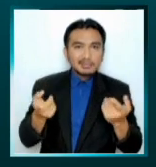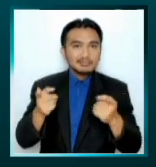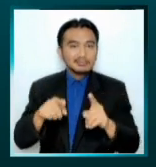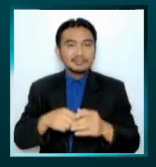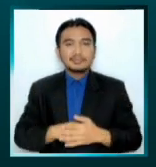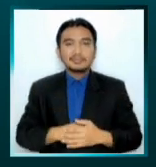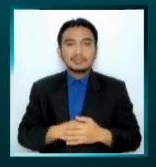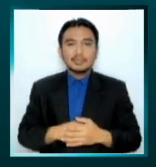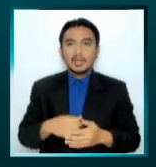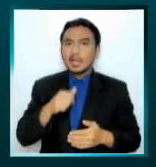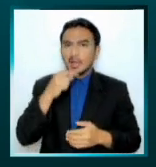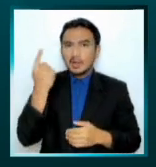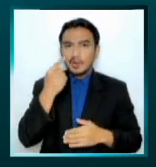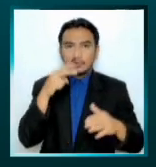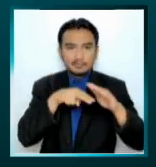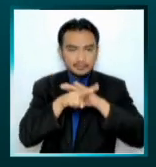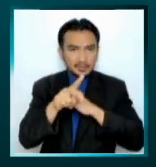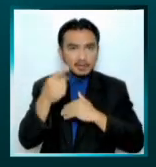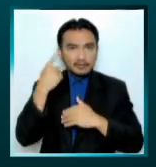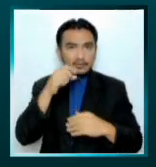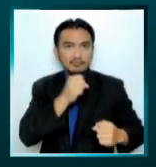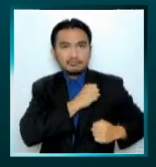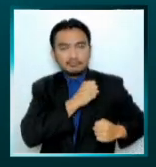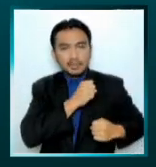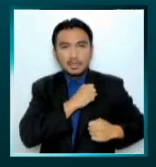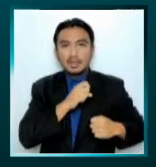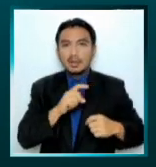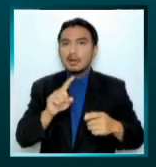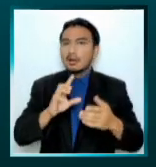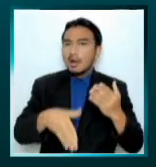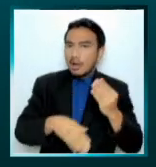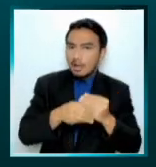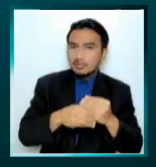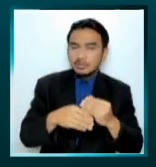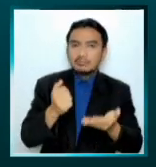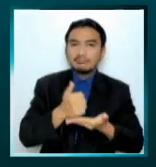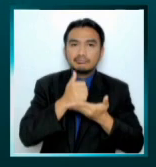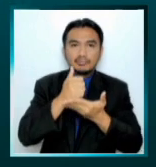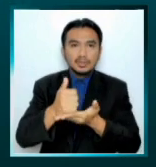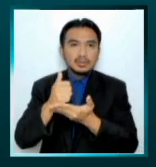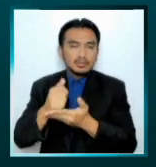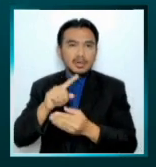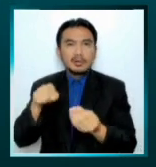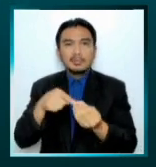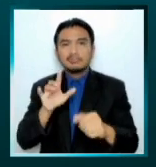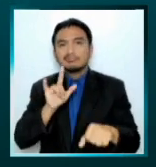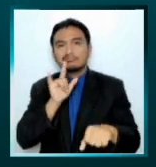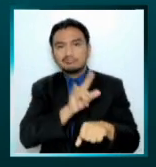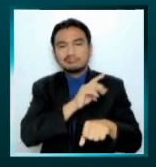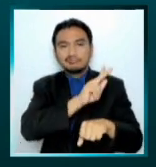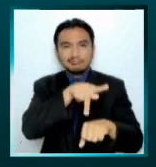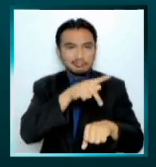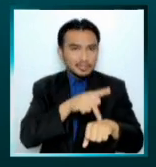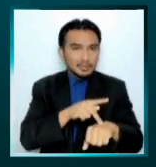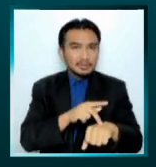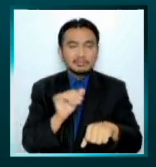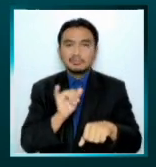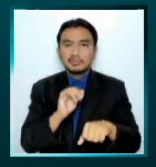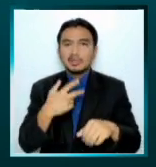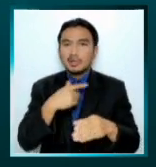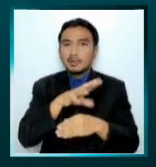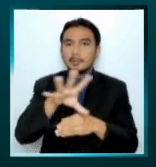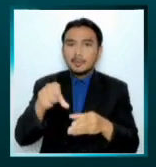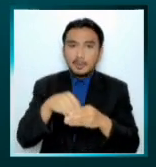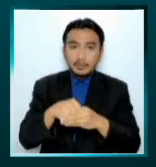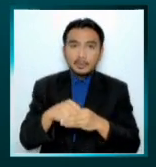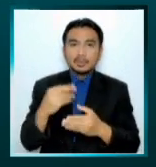lamang mandatory military service kundi karanasang nagtuturo daw ng pagmamahal sa bayan at para maging katuwang sila sa rescue